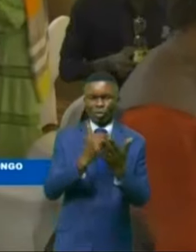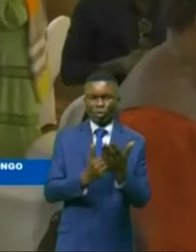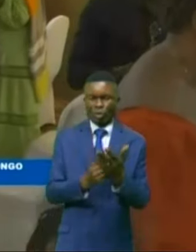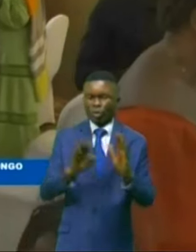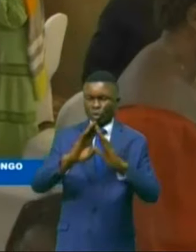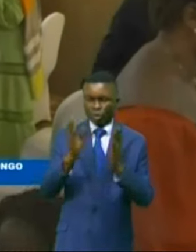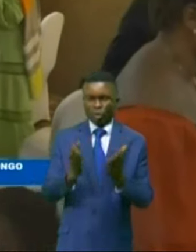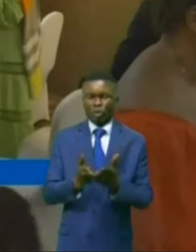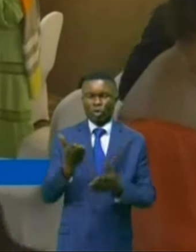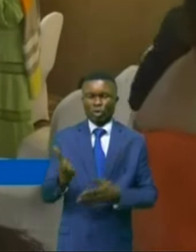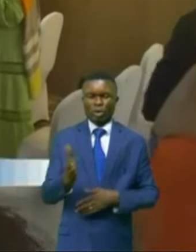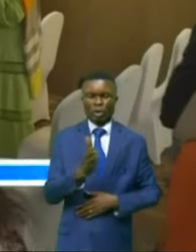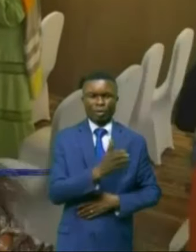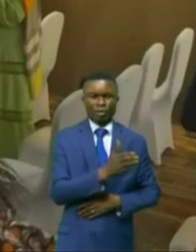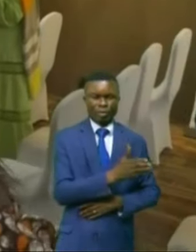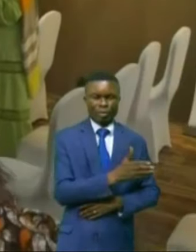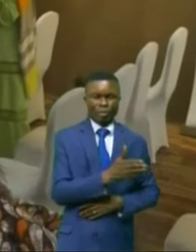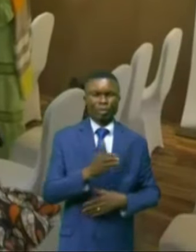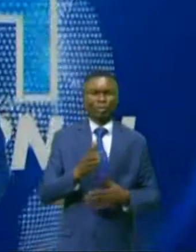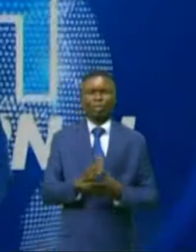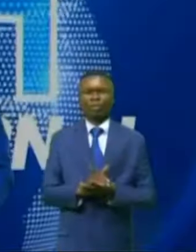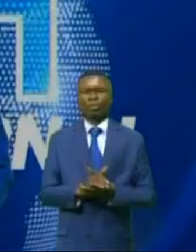structurer davantage la microéconomie.